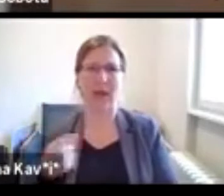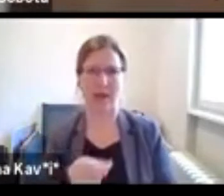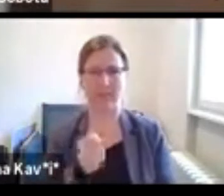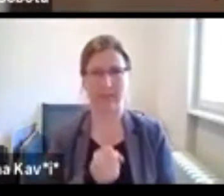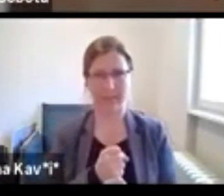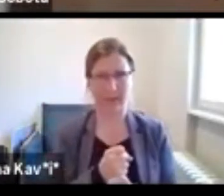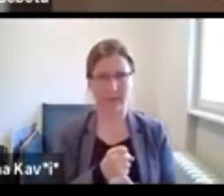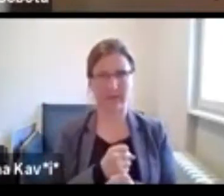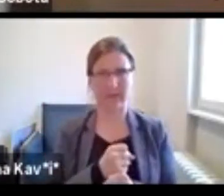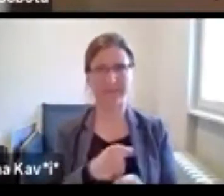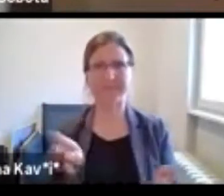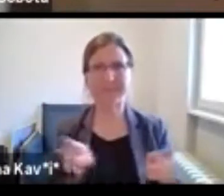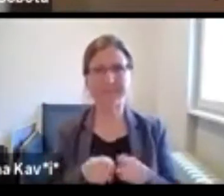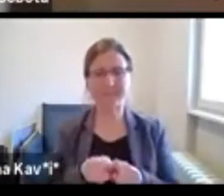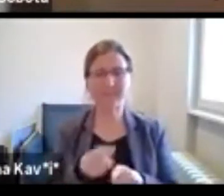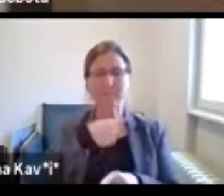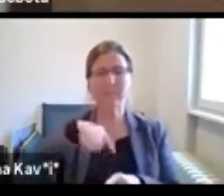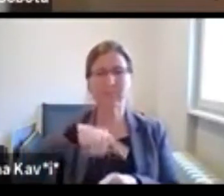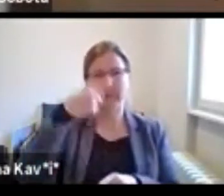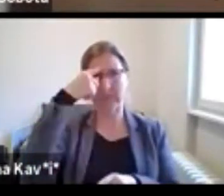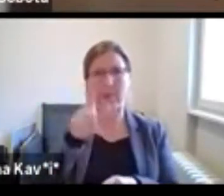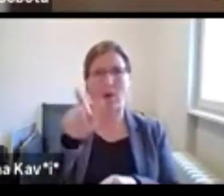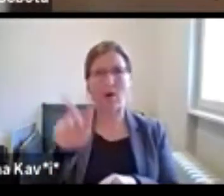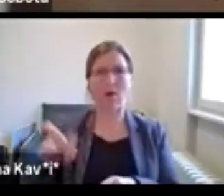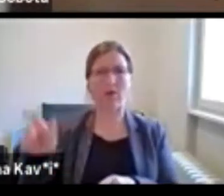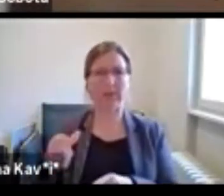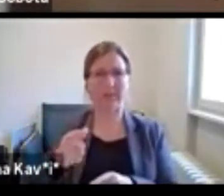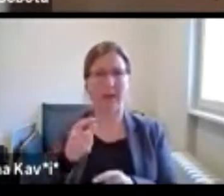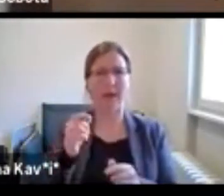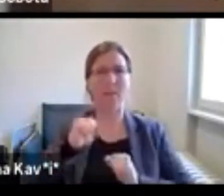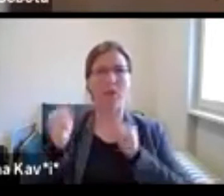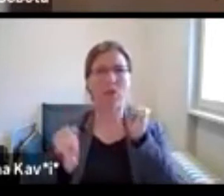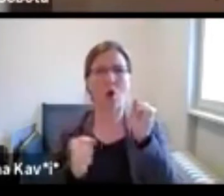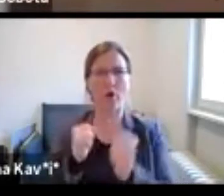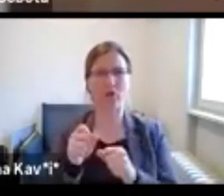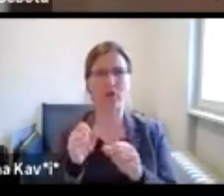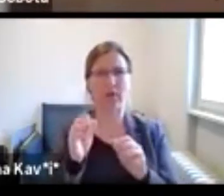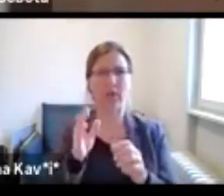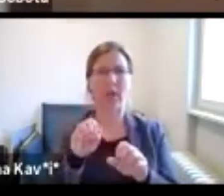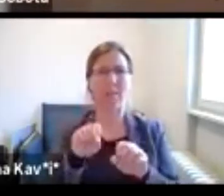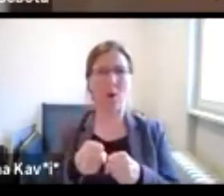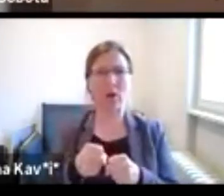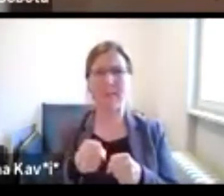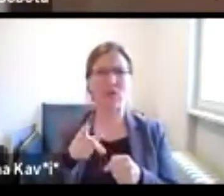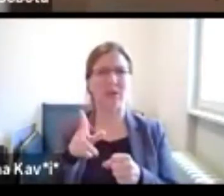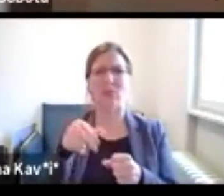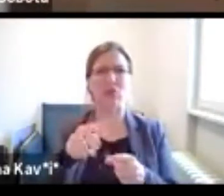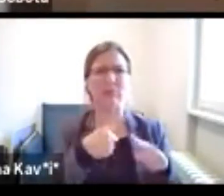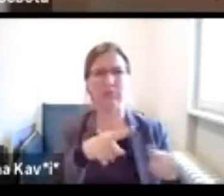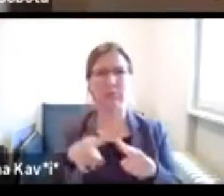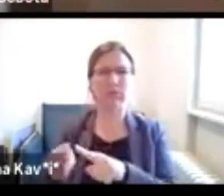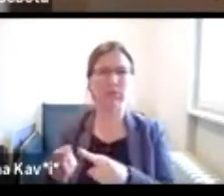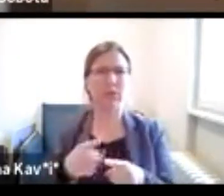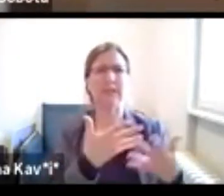znamo, osobe s motoričkim poremećajima mogu biti različitog intenziteta, dakle, od onih najslabijih, jedva